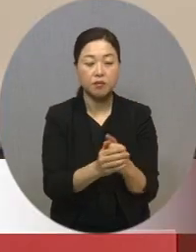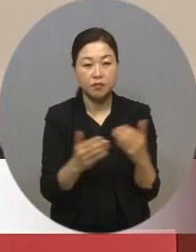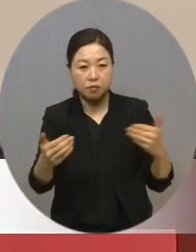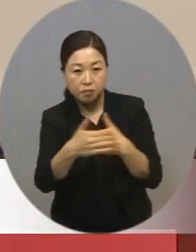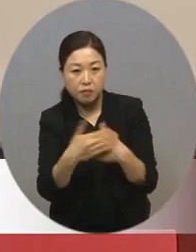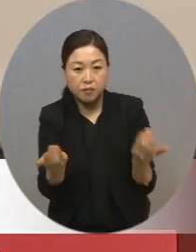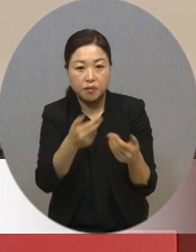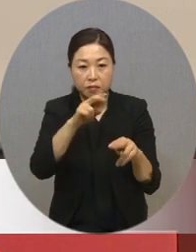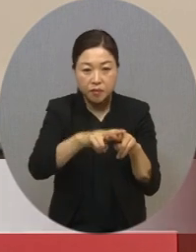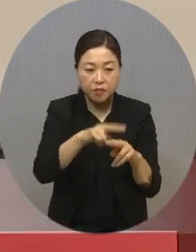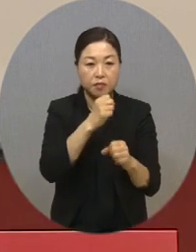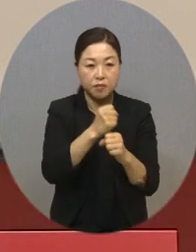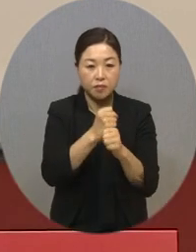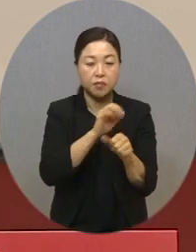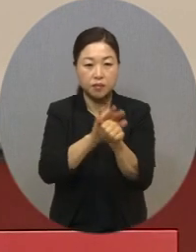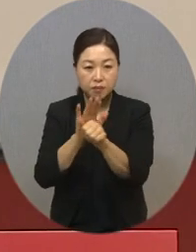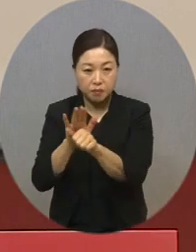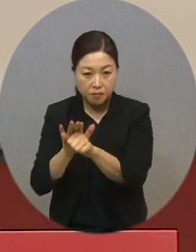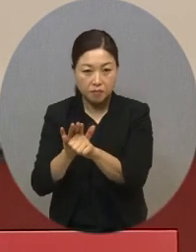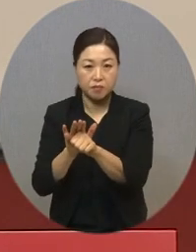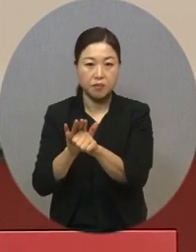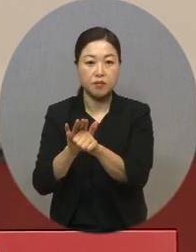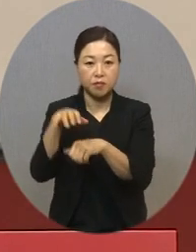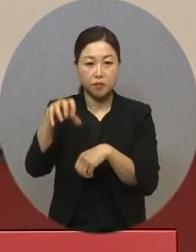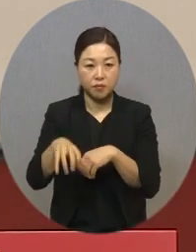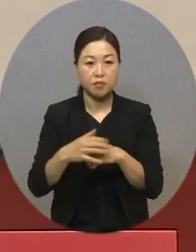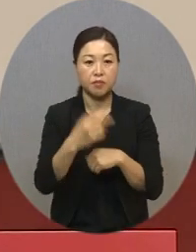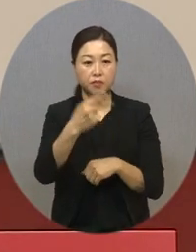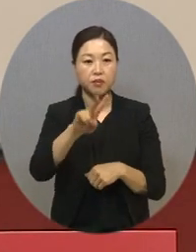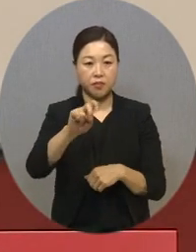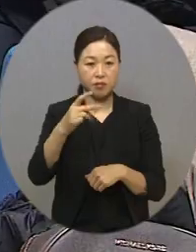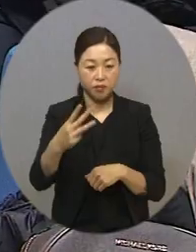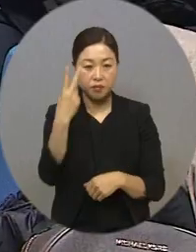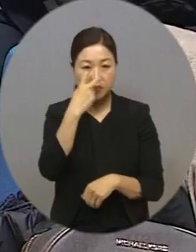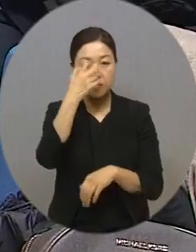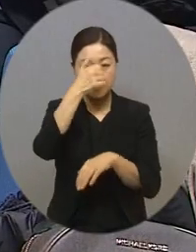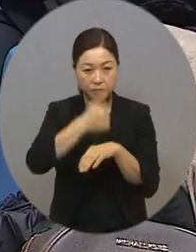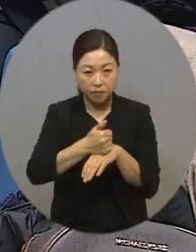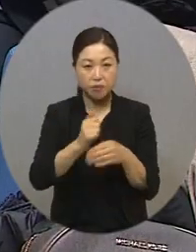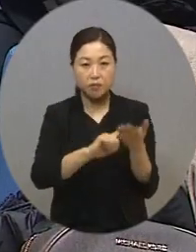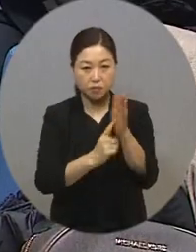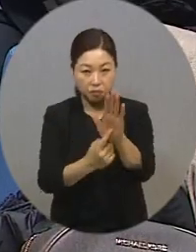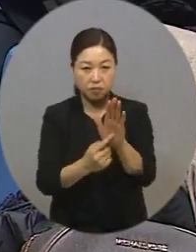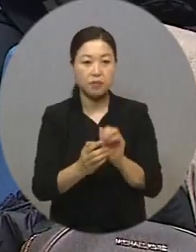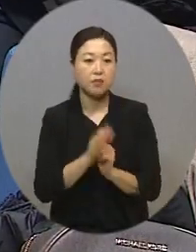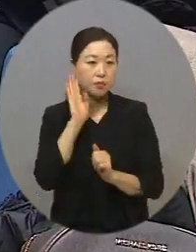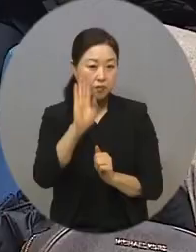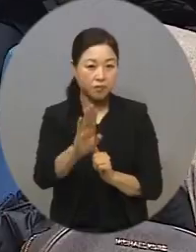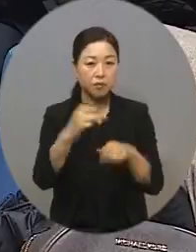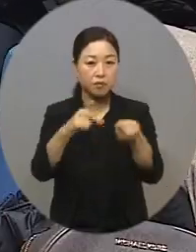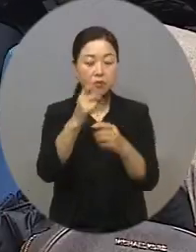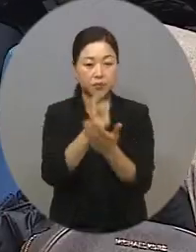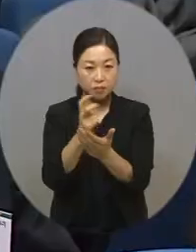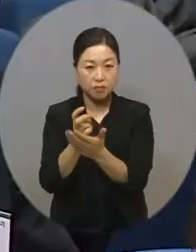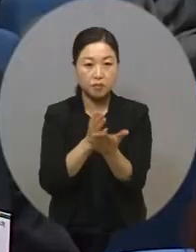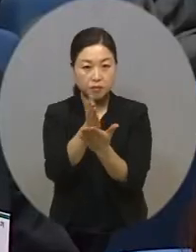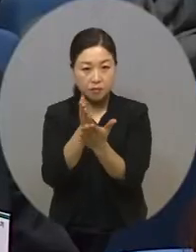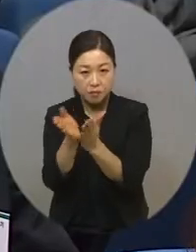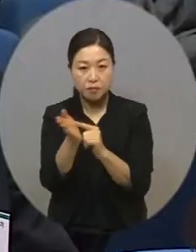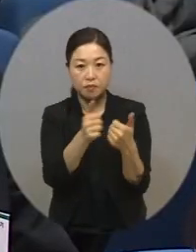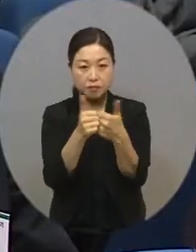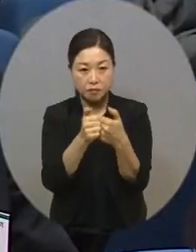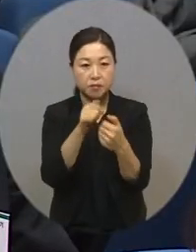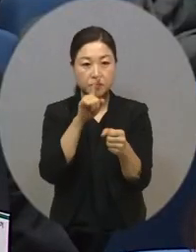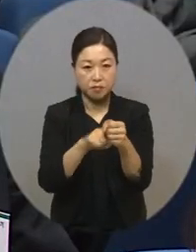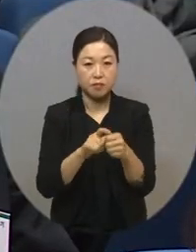있는 기관입니다 이번 행사는 2023년 조사 결과를 공유하고 향후 정책 방향을 함께 모색하고자